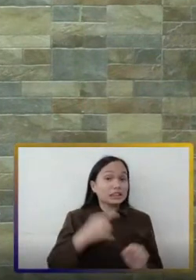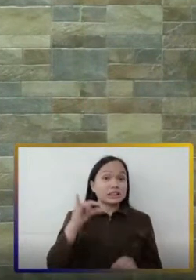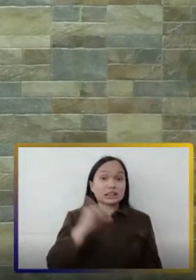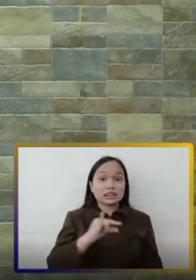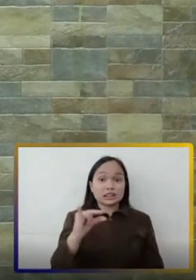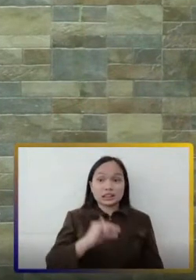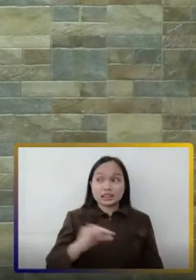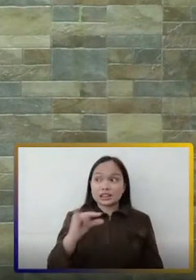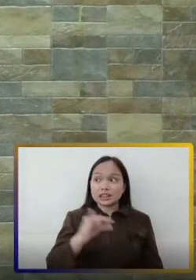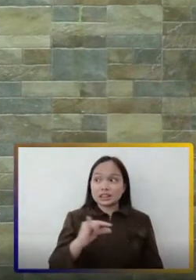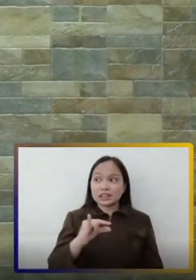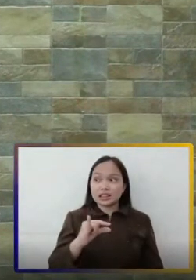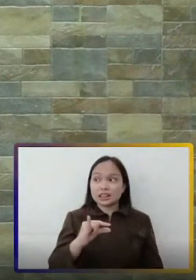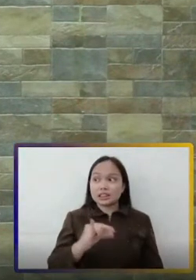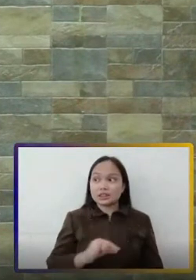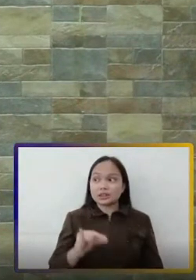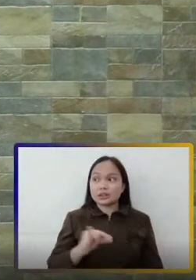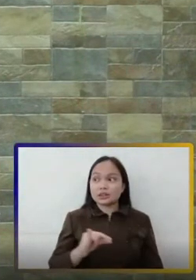ano pa?